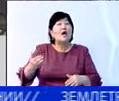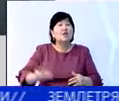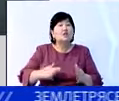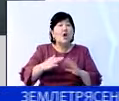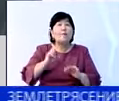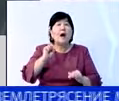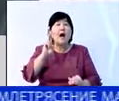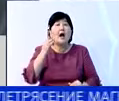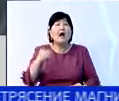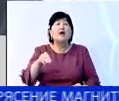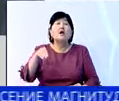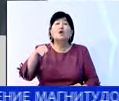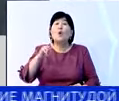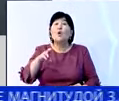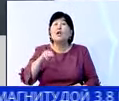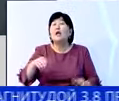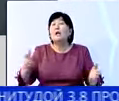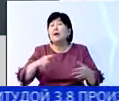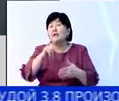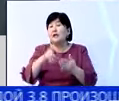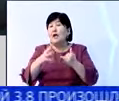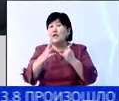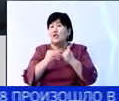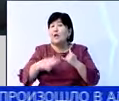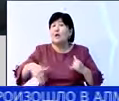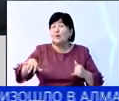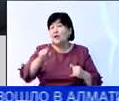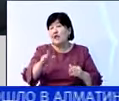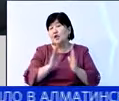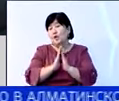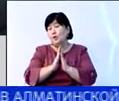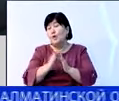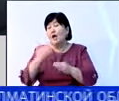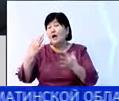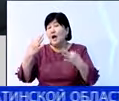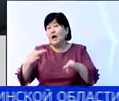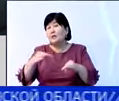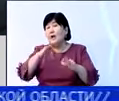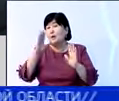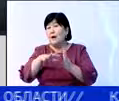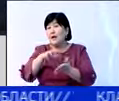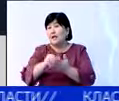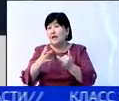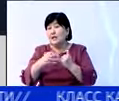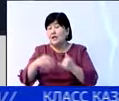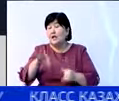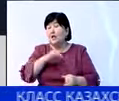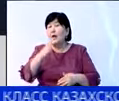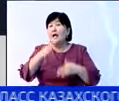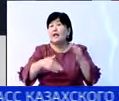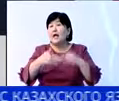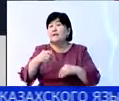аула Акай и поселка Туритам подняли вопрос с земельными участками. Они просят высвободившиеся из-под аренды земли использовать для